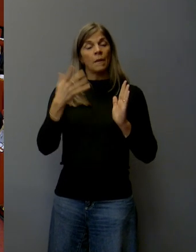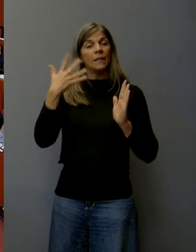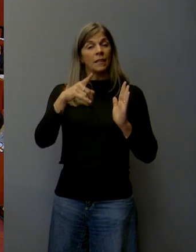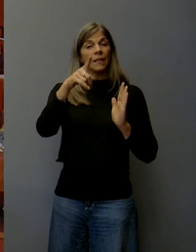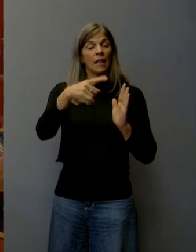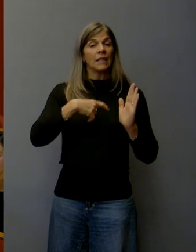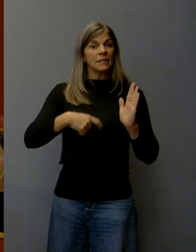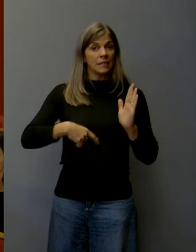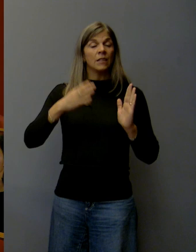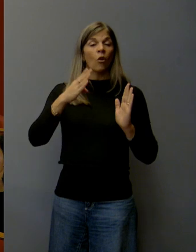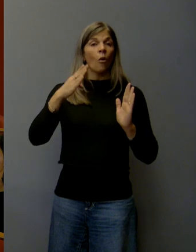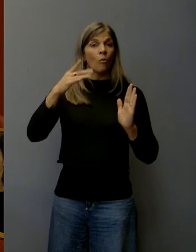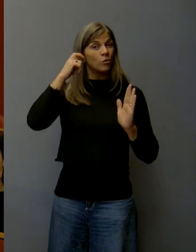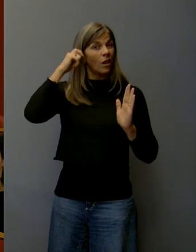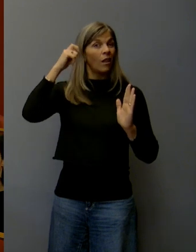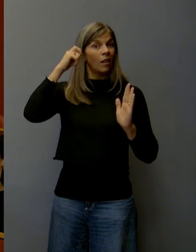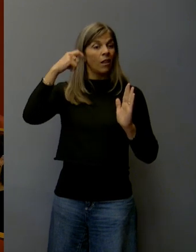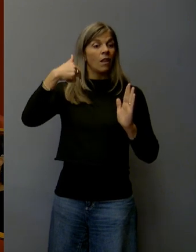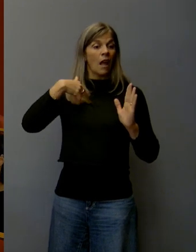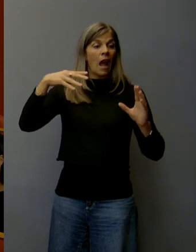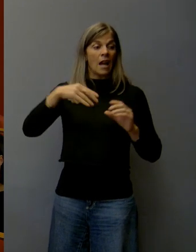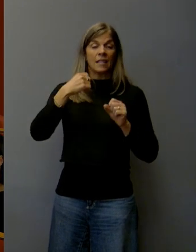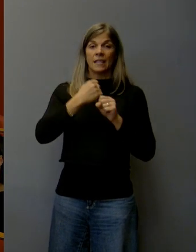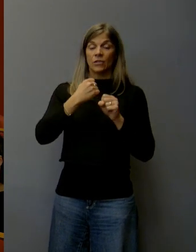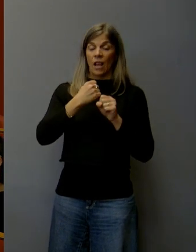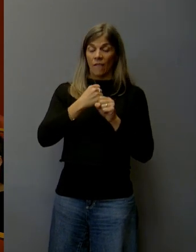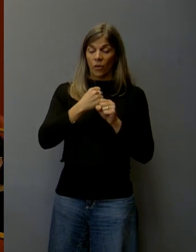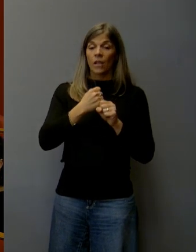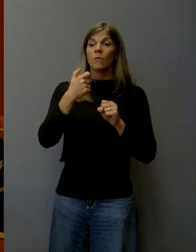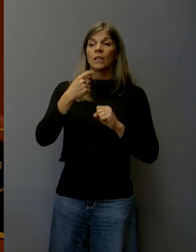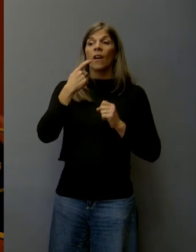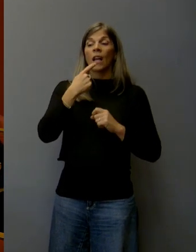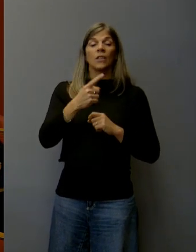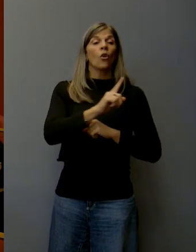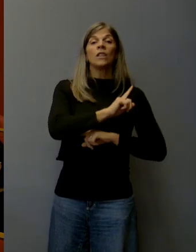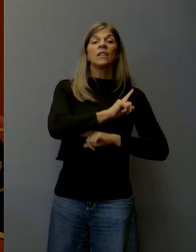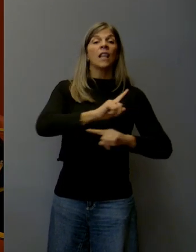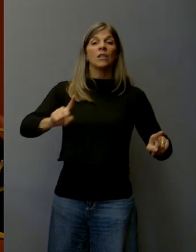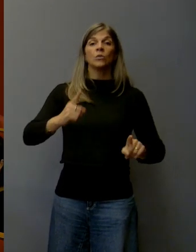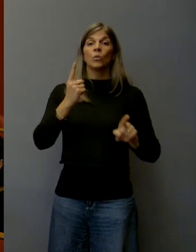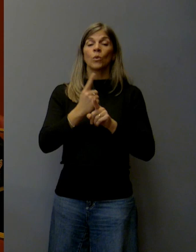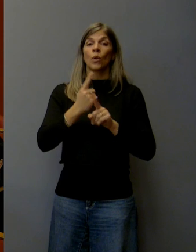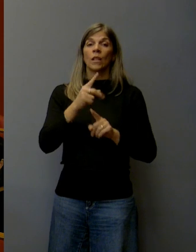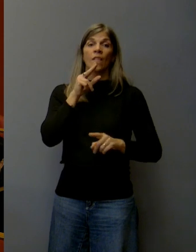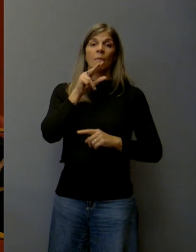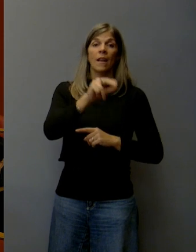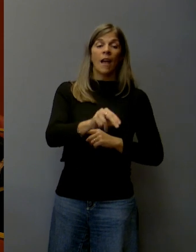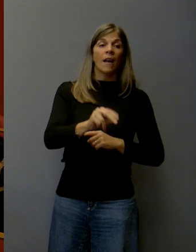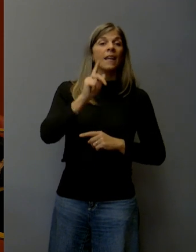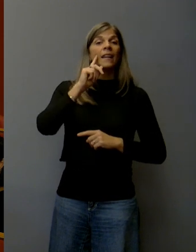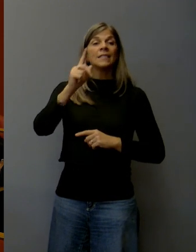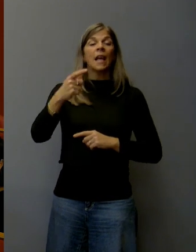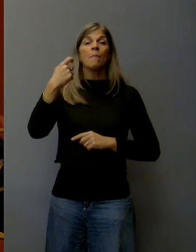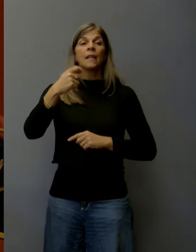anche il sindaco Marco Bucci all'inizio di questi lavori dicendo che nessuno doveva parlare se la parola non era data dal Presidente di questo